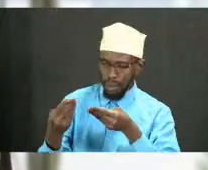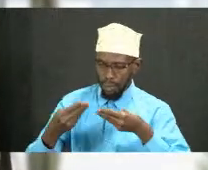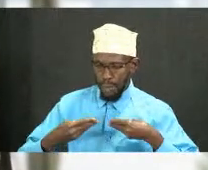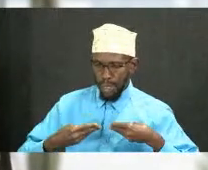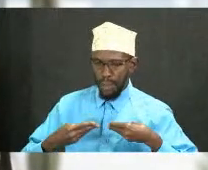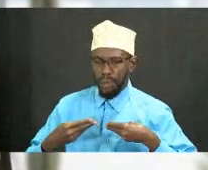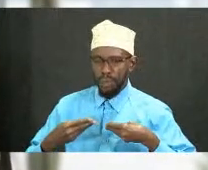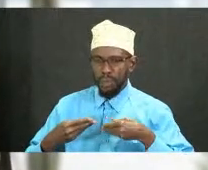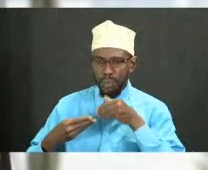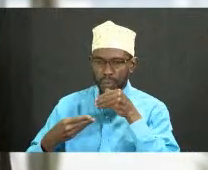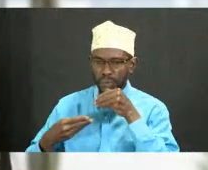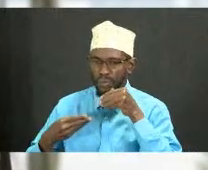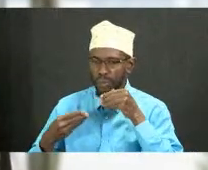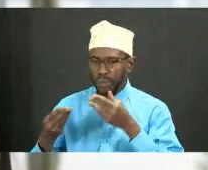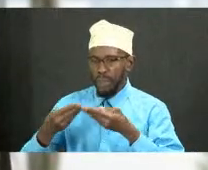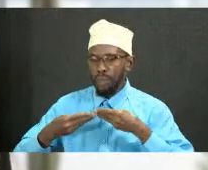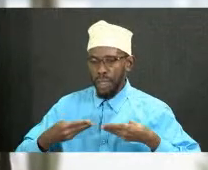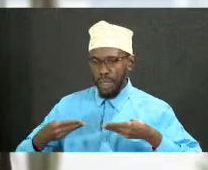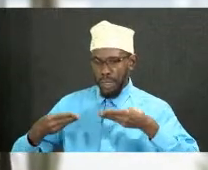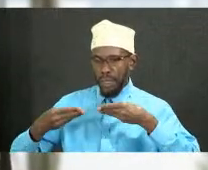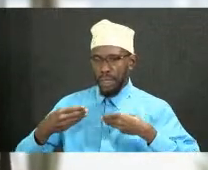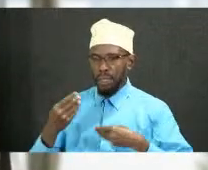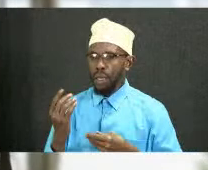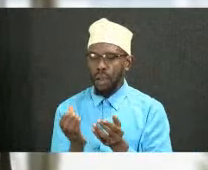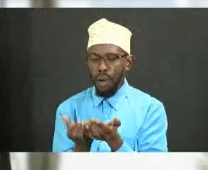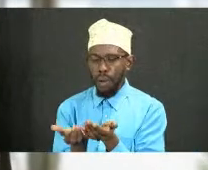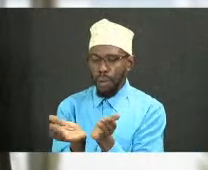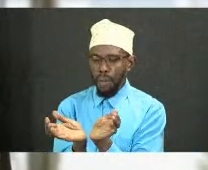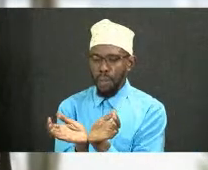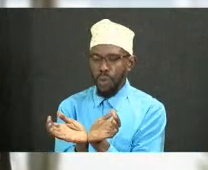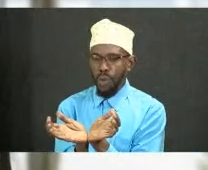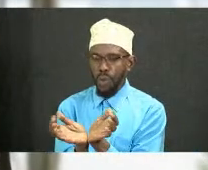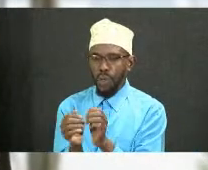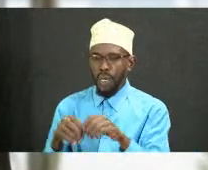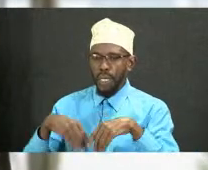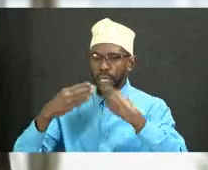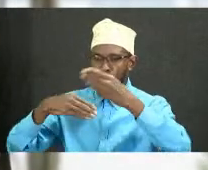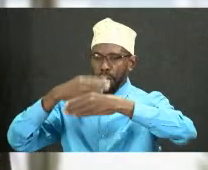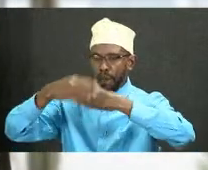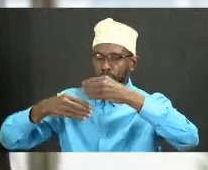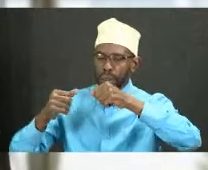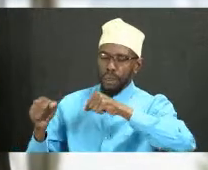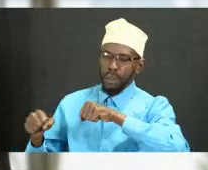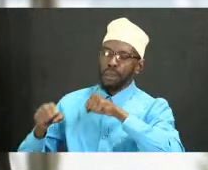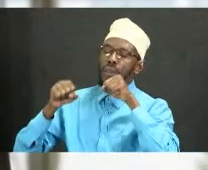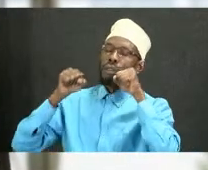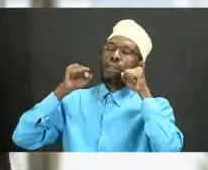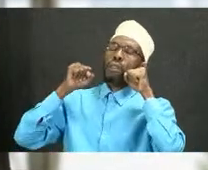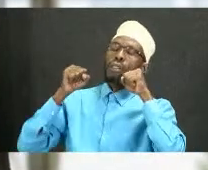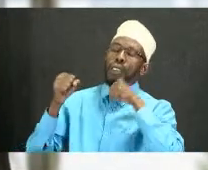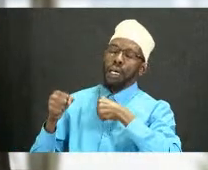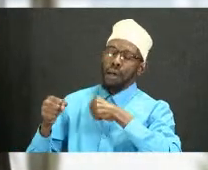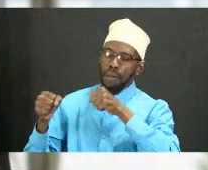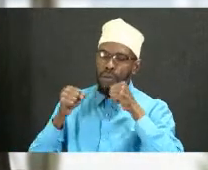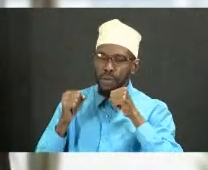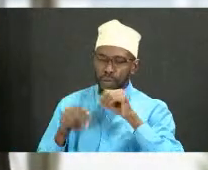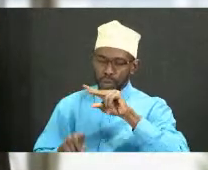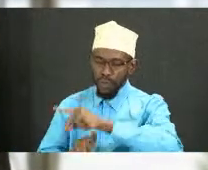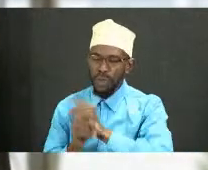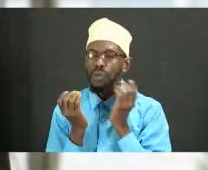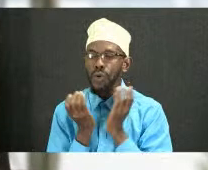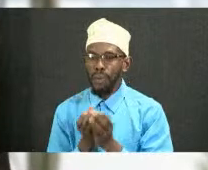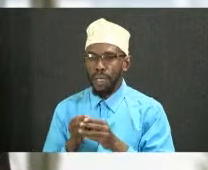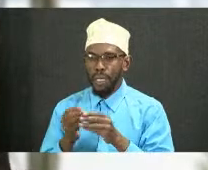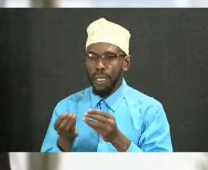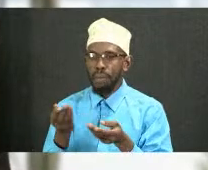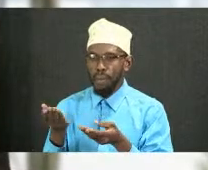hivi viwili. Alipoletewa kwamba kopo na tuseme ni shuka ama ni blanketi, akamwambia mwenyewe Mtume sallallahu alaihi